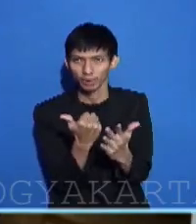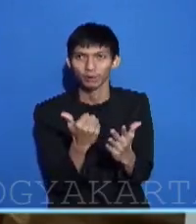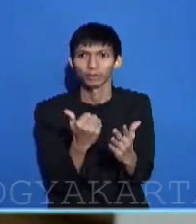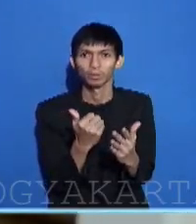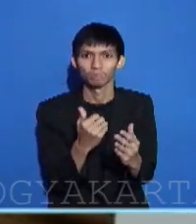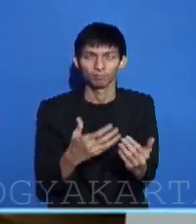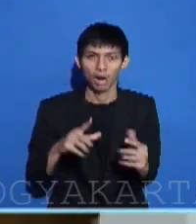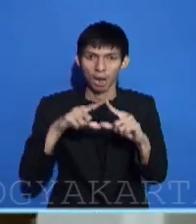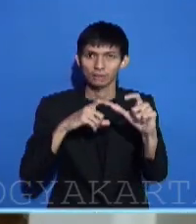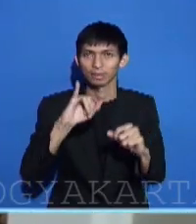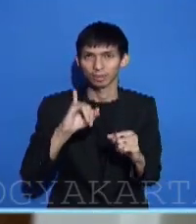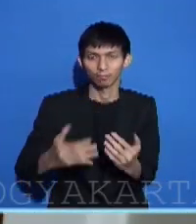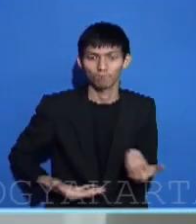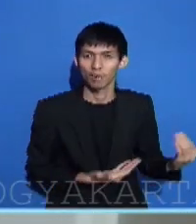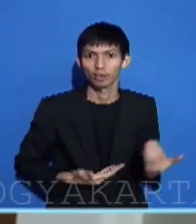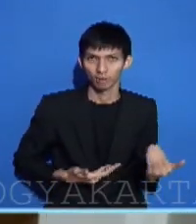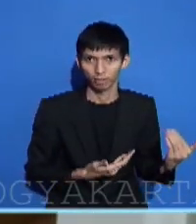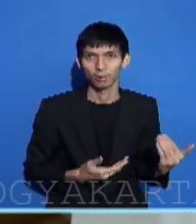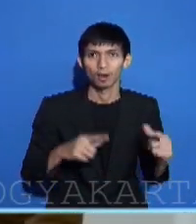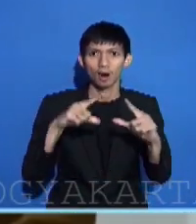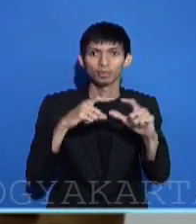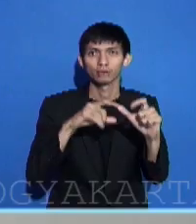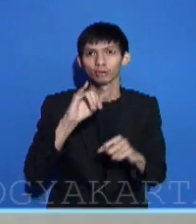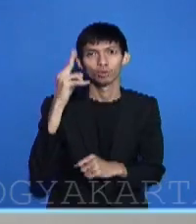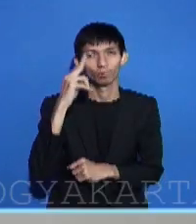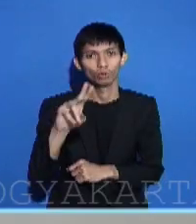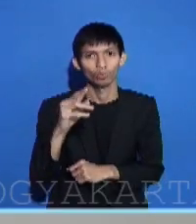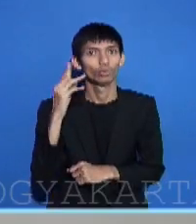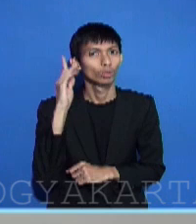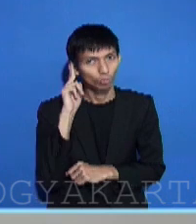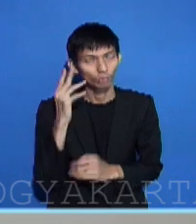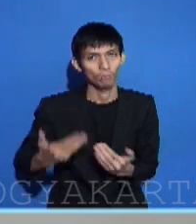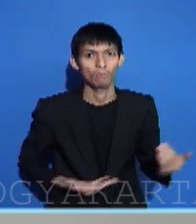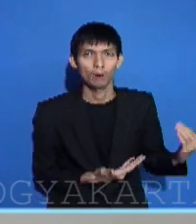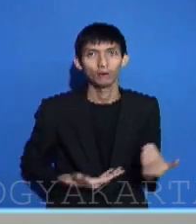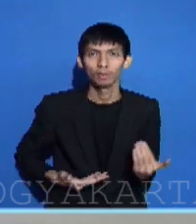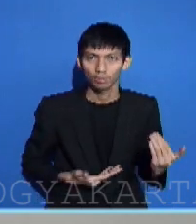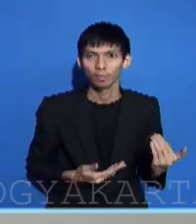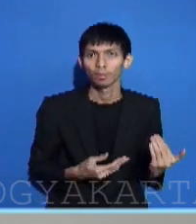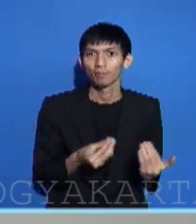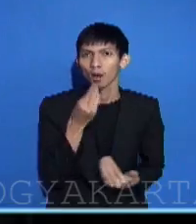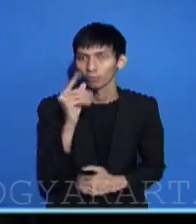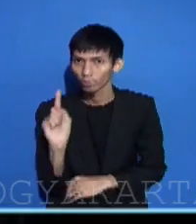kepada bayi. ASI bagi bayi merupakan sumber gizi utama yang harus diterima bayi pada masa tumbuh kembangnya.